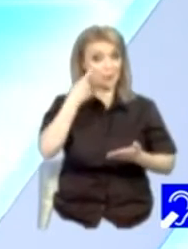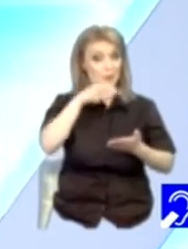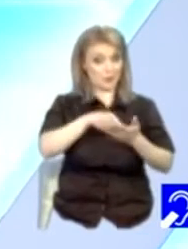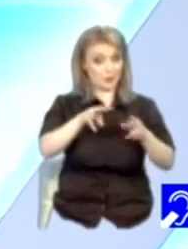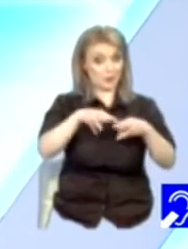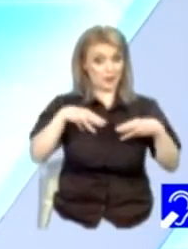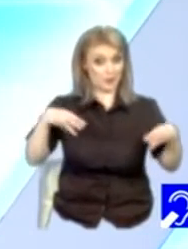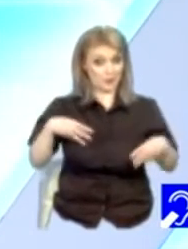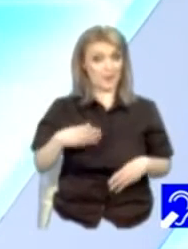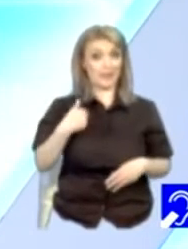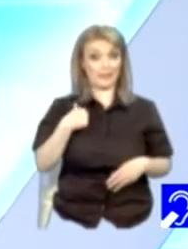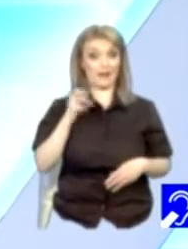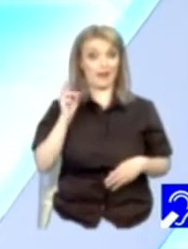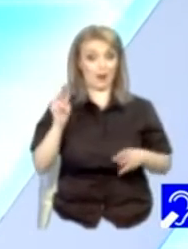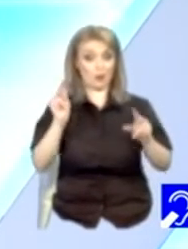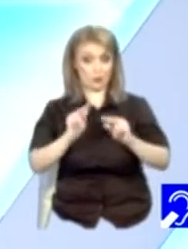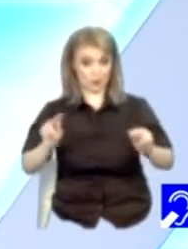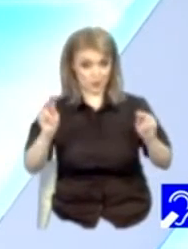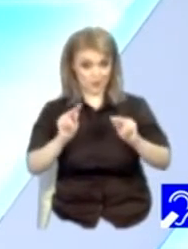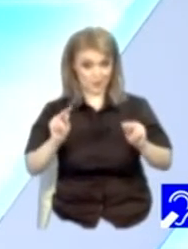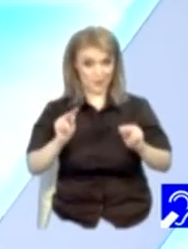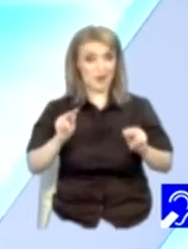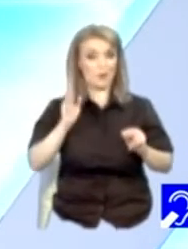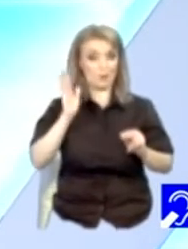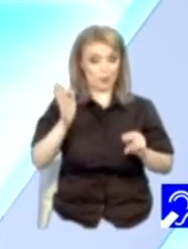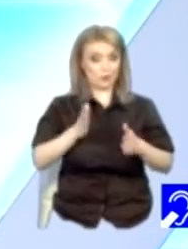ca profesoară promit să fiu eminentă